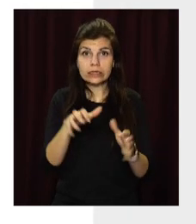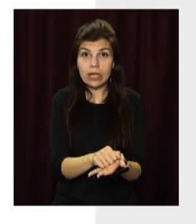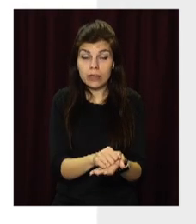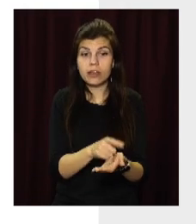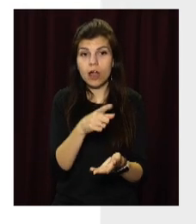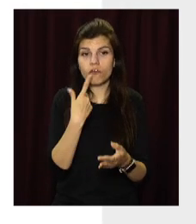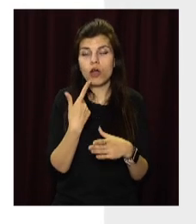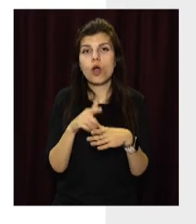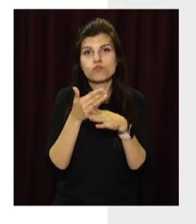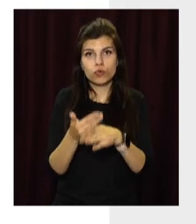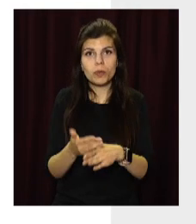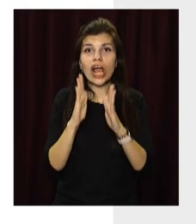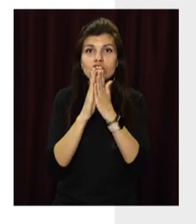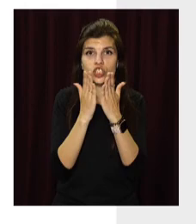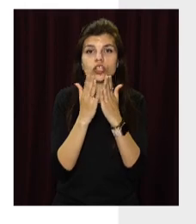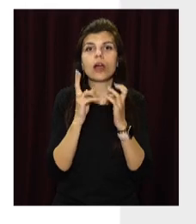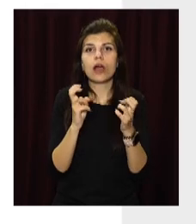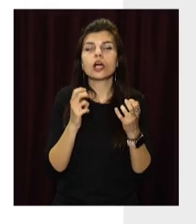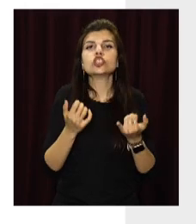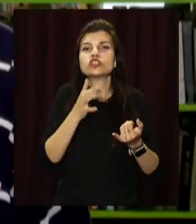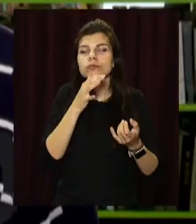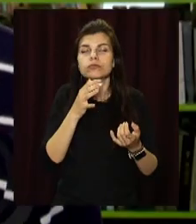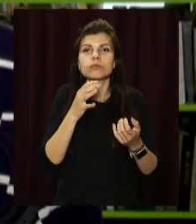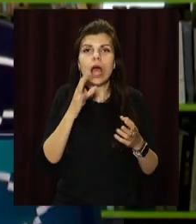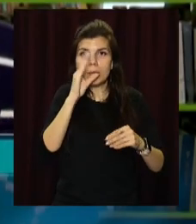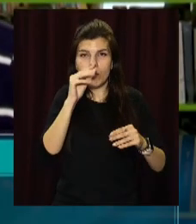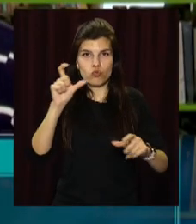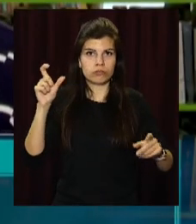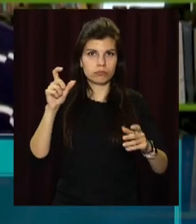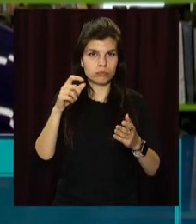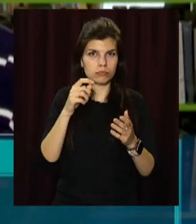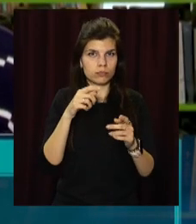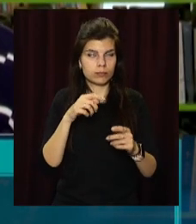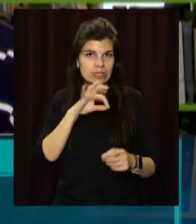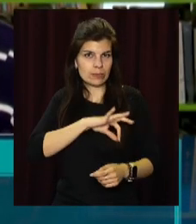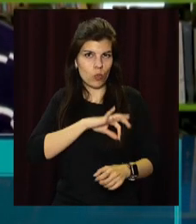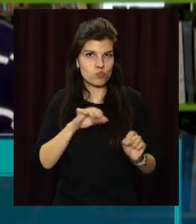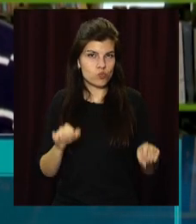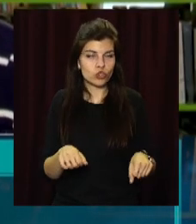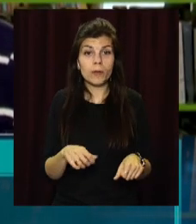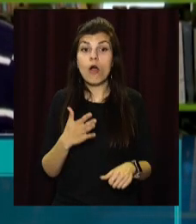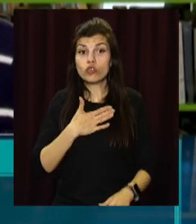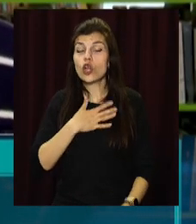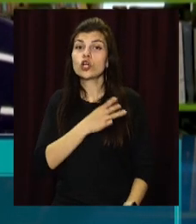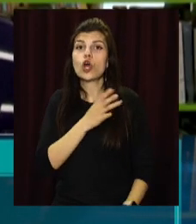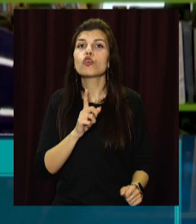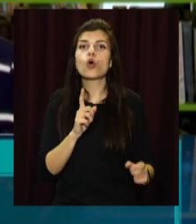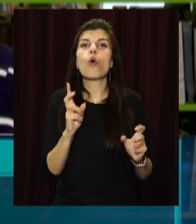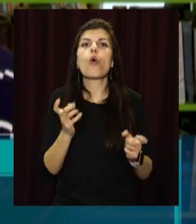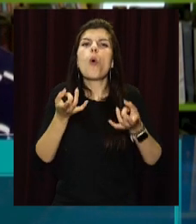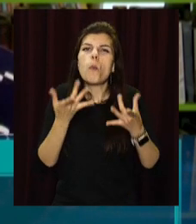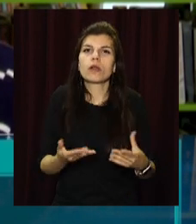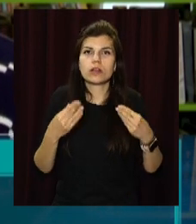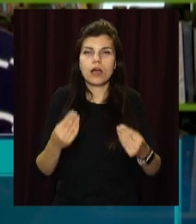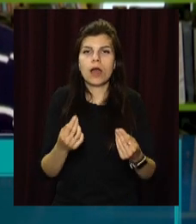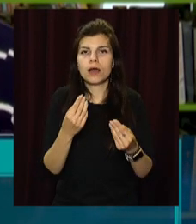участі допоможе зробити книжки доступнішими для містян. Наше бажання було таке, щоб упростити доступ